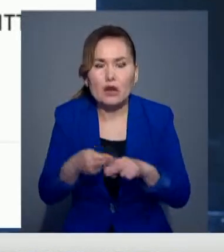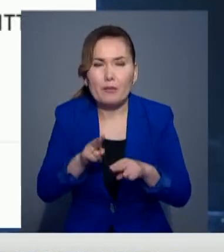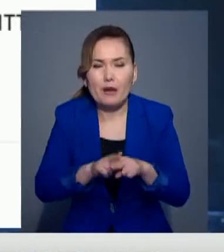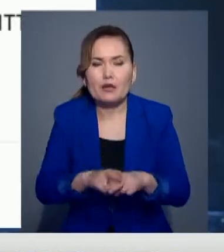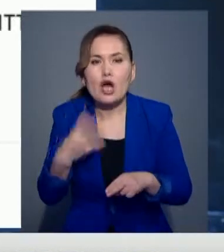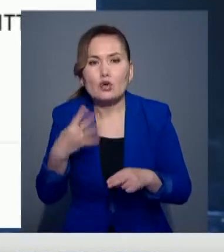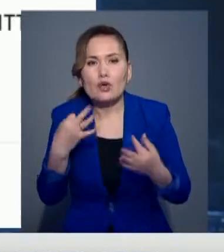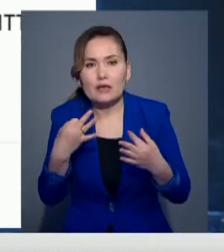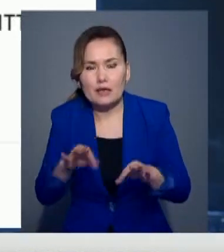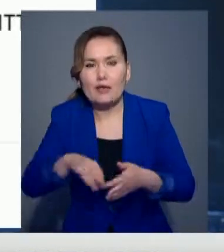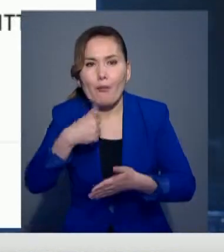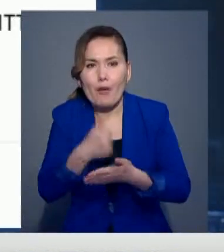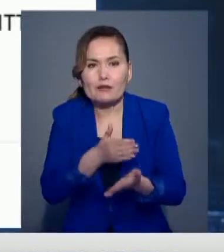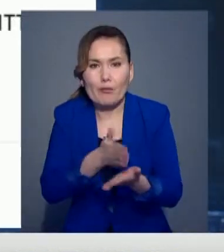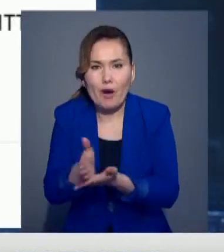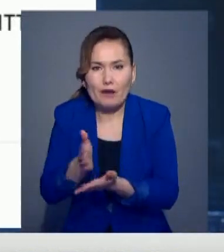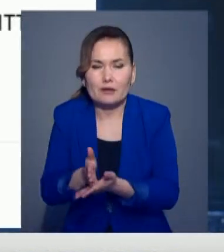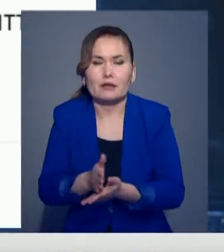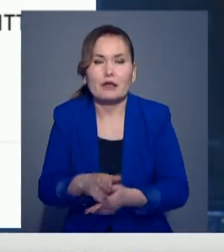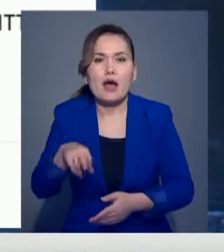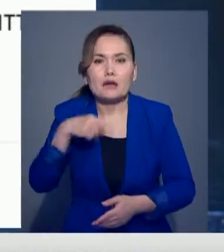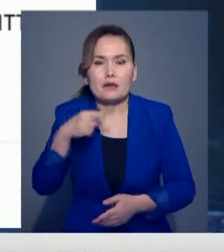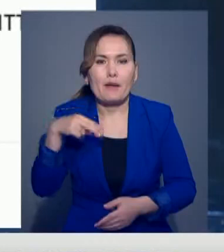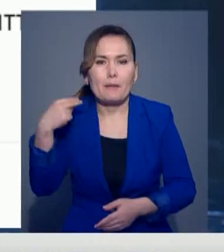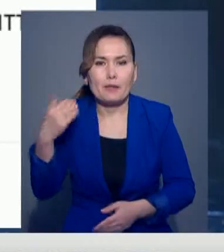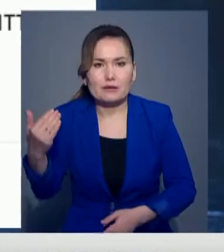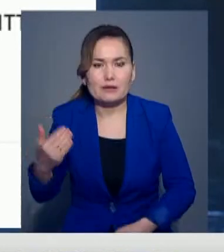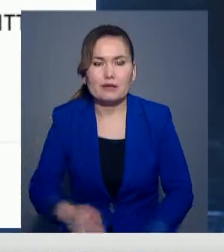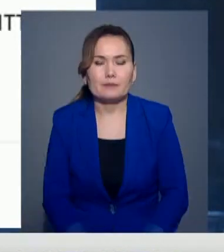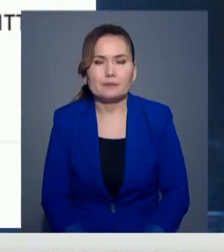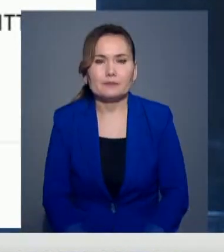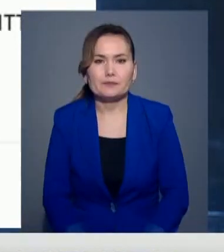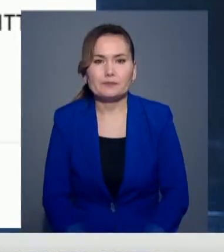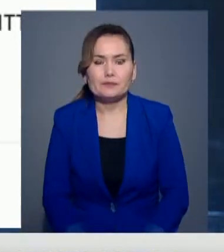4 еркіндіктің ең басты бағыты, деді президент.